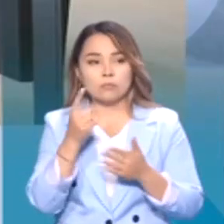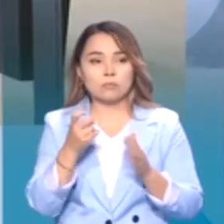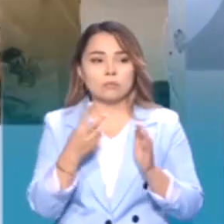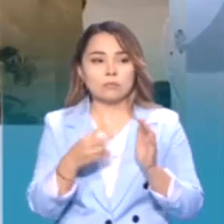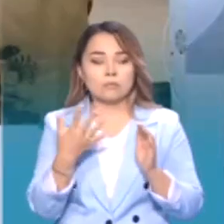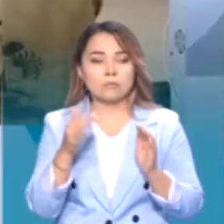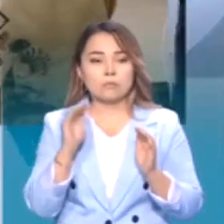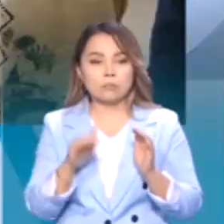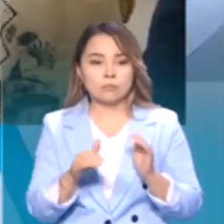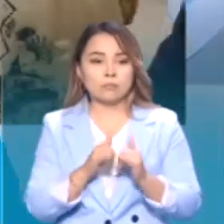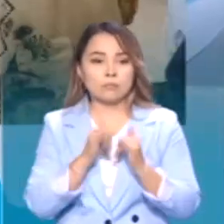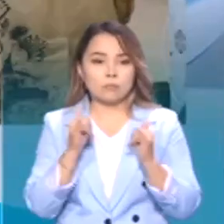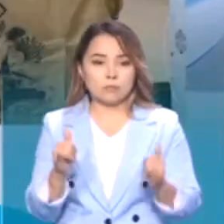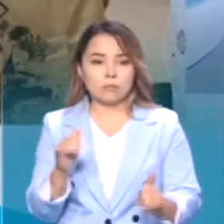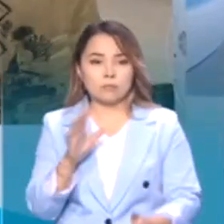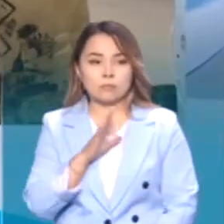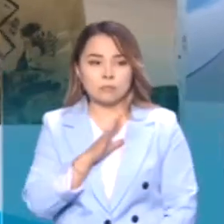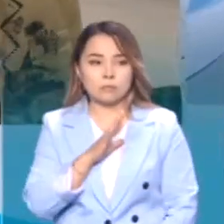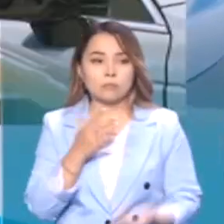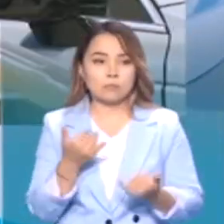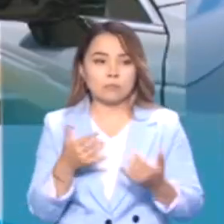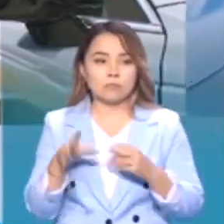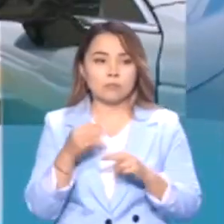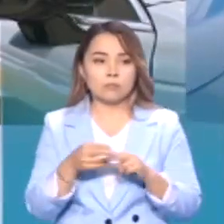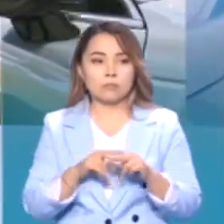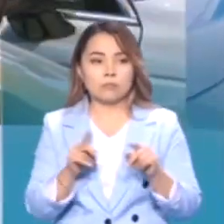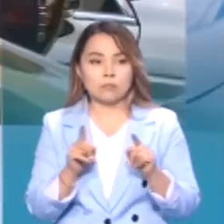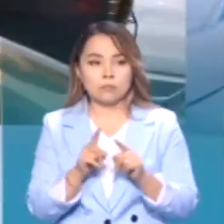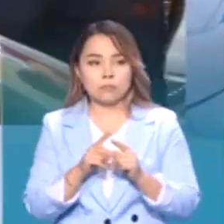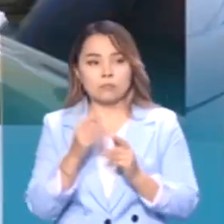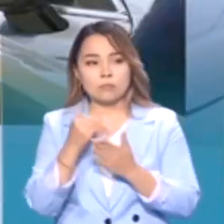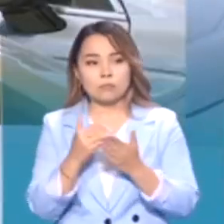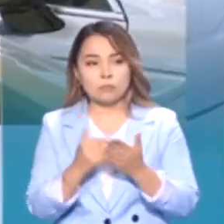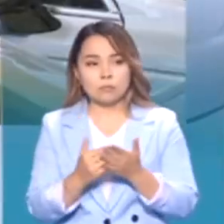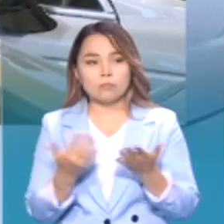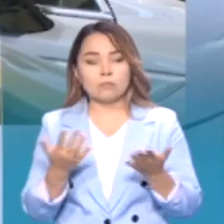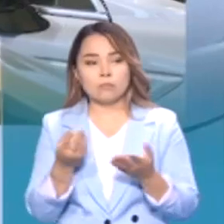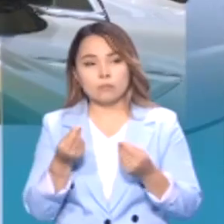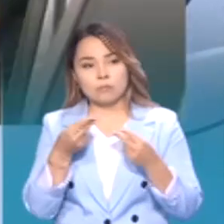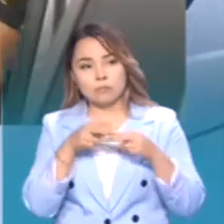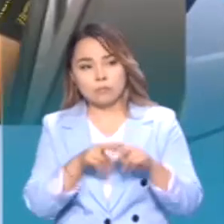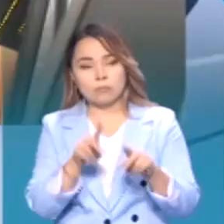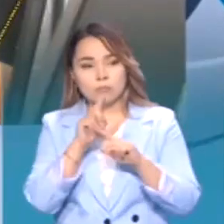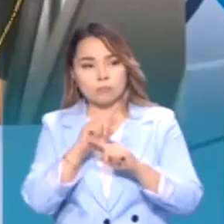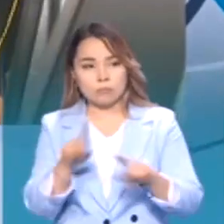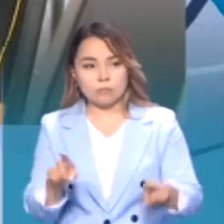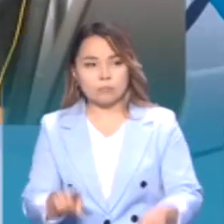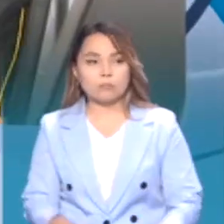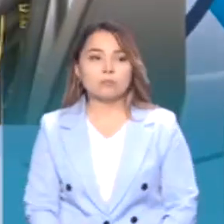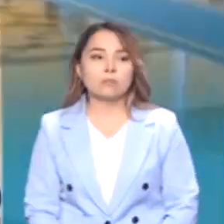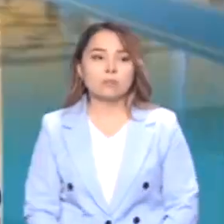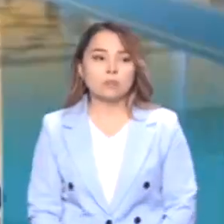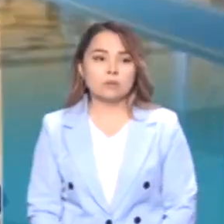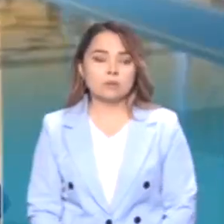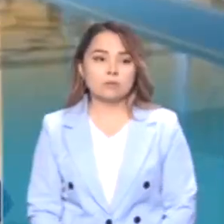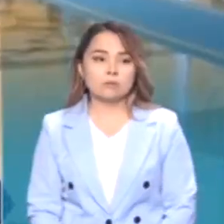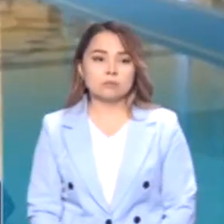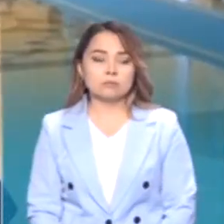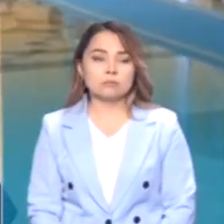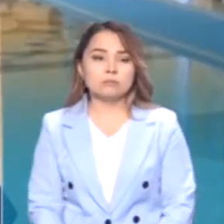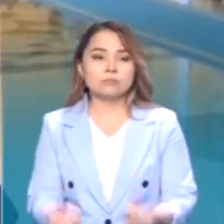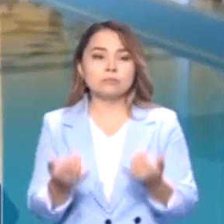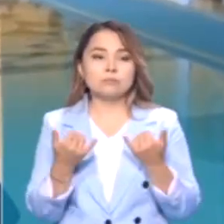125 мыңнан асып кеткен. Енді бұдан былай бұл бағдарламаға қаражат бөлінбейді. Қазір